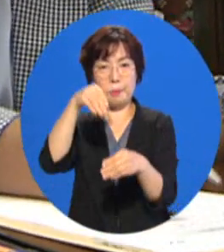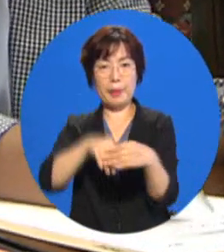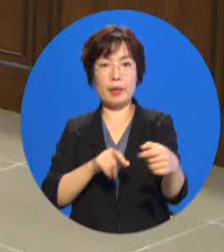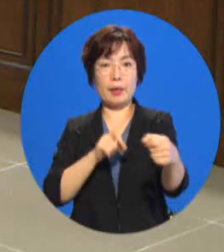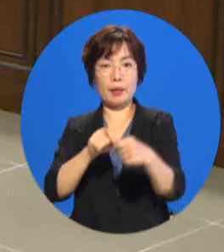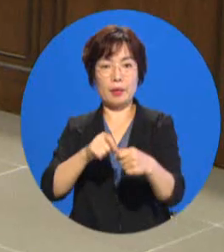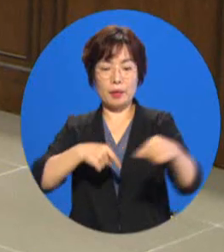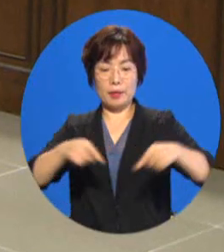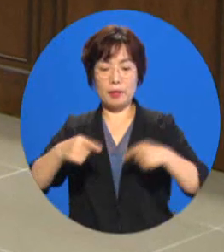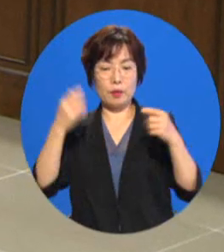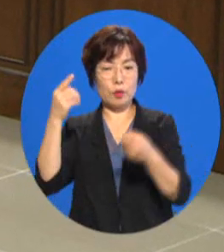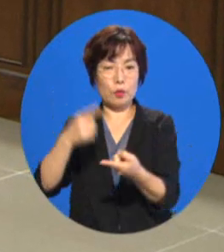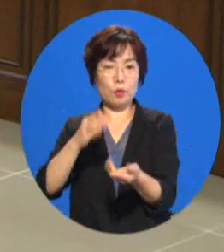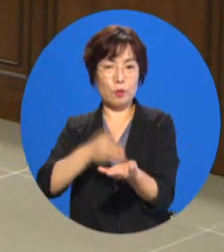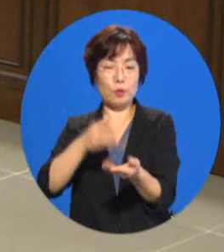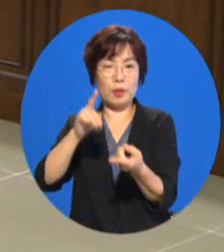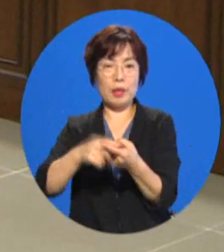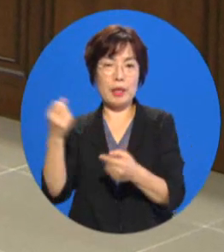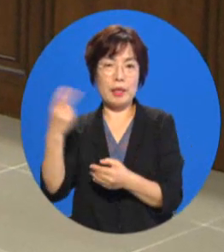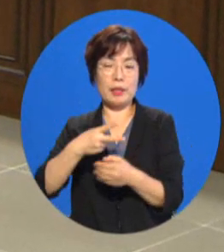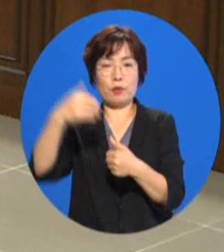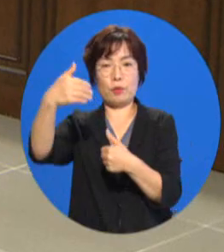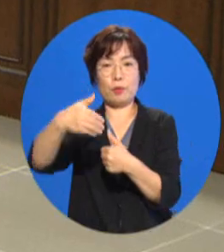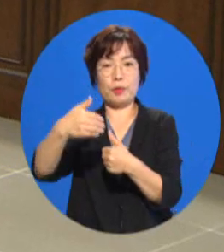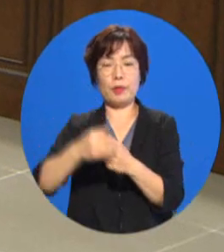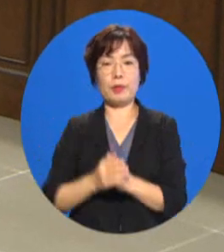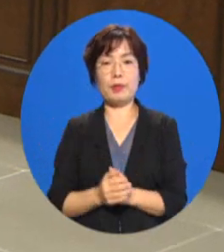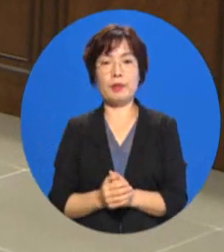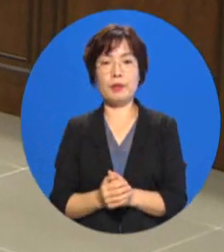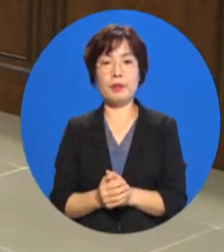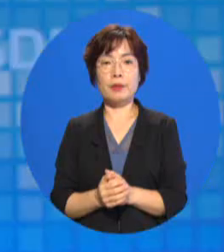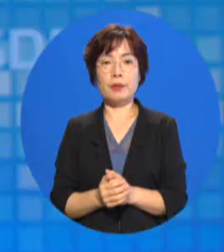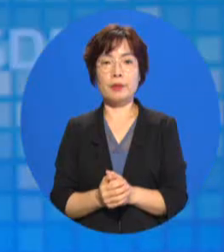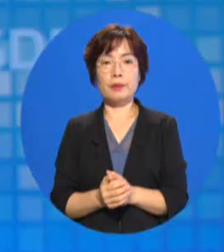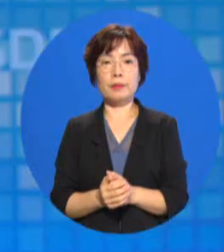지역 정가 소식도 자주 방송해 줄 것을 당부했습니다.